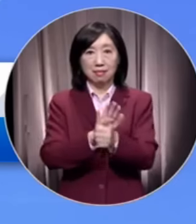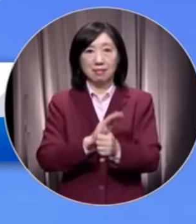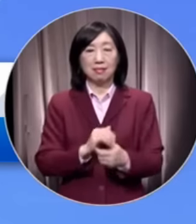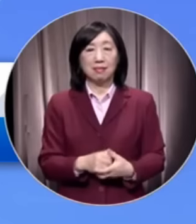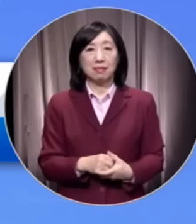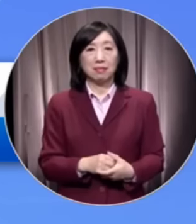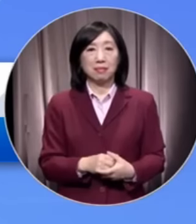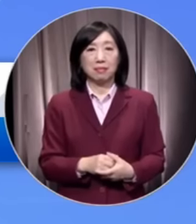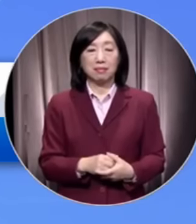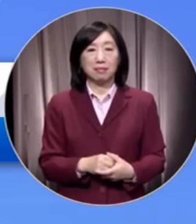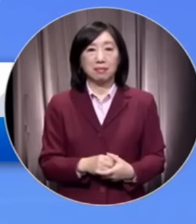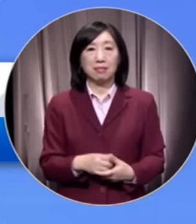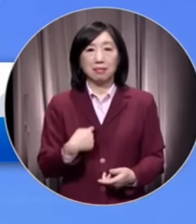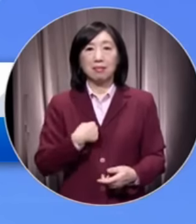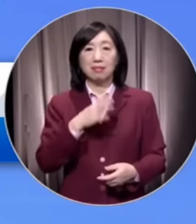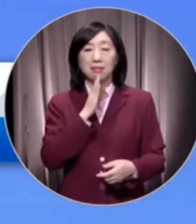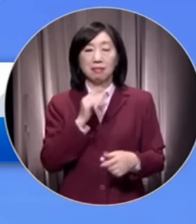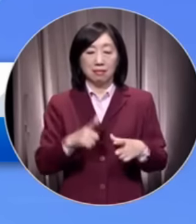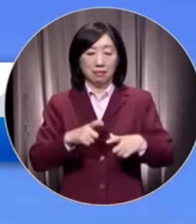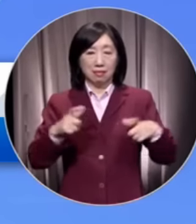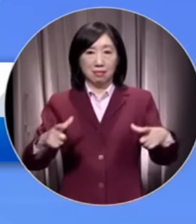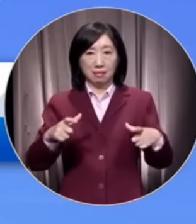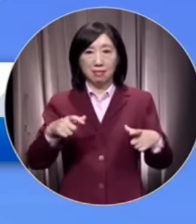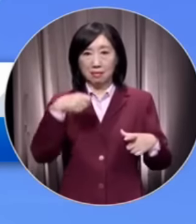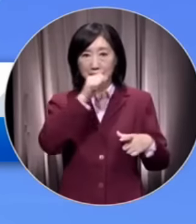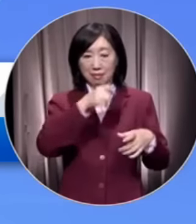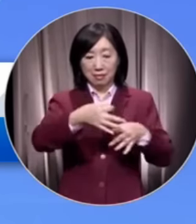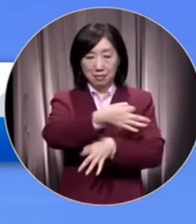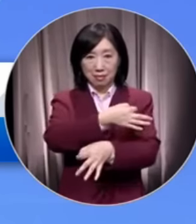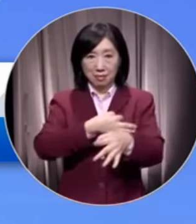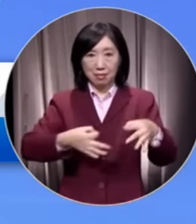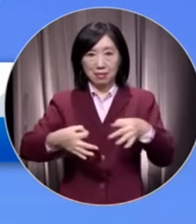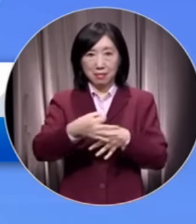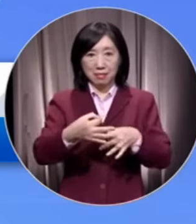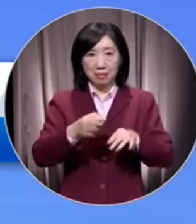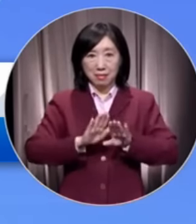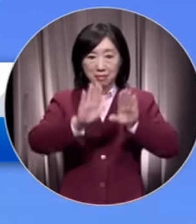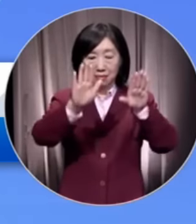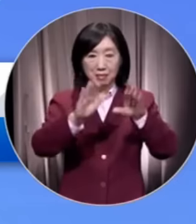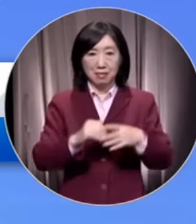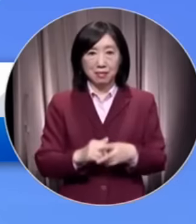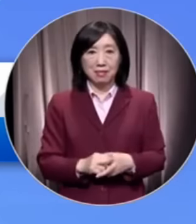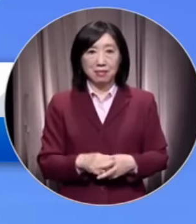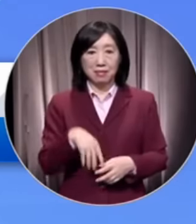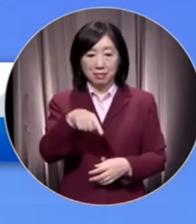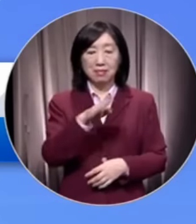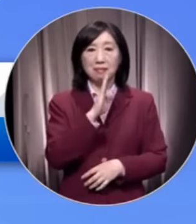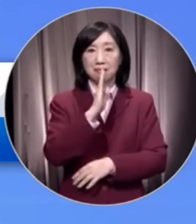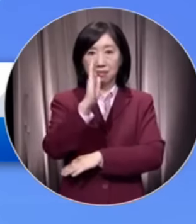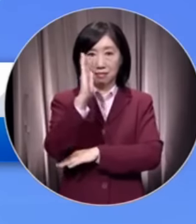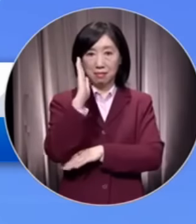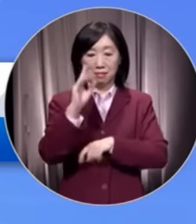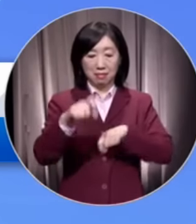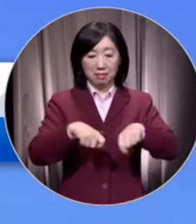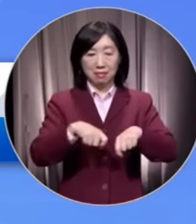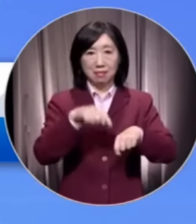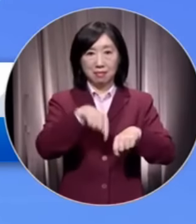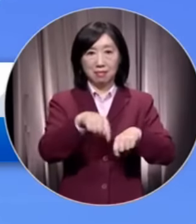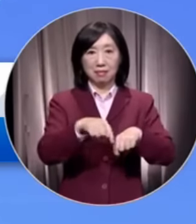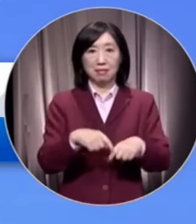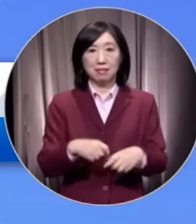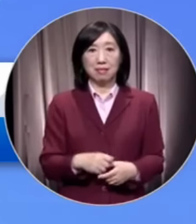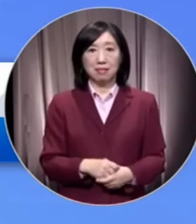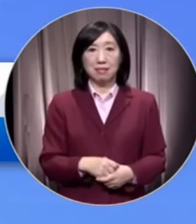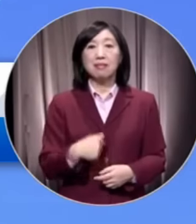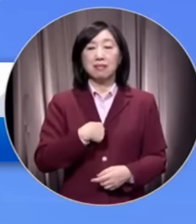要的，我们是要扩充台湾的贸易和经济的发展，这是政府的政策层面我